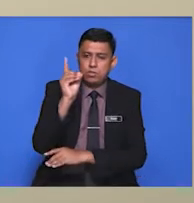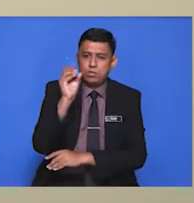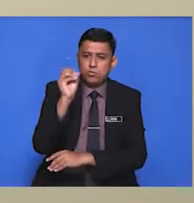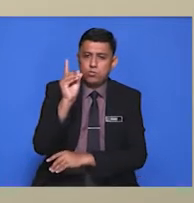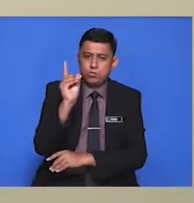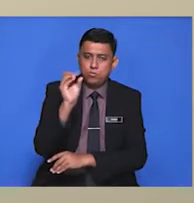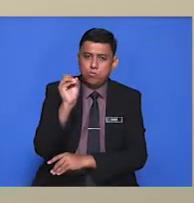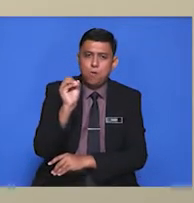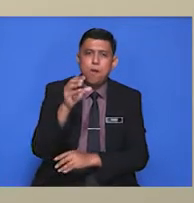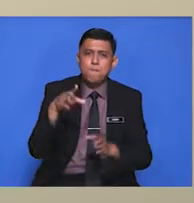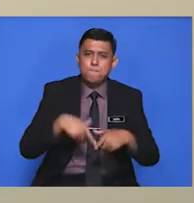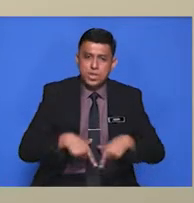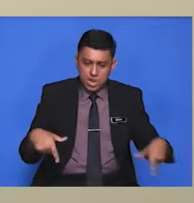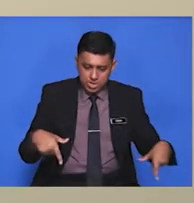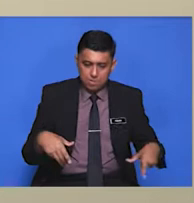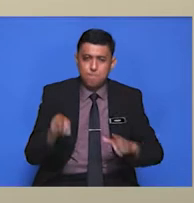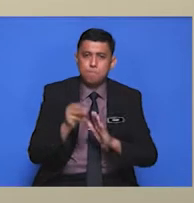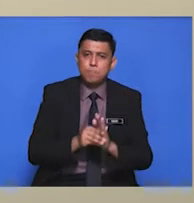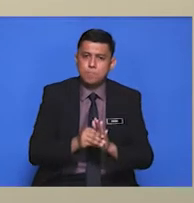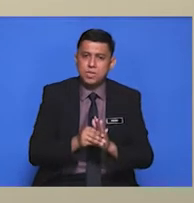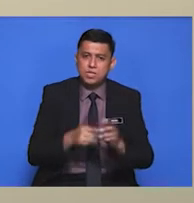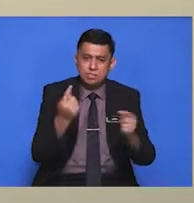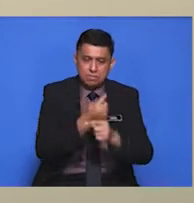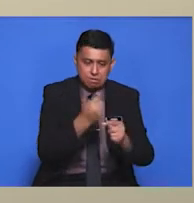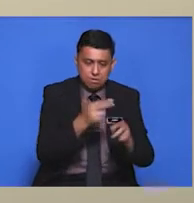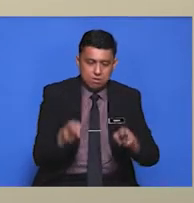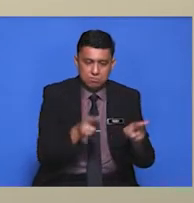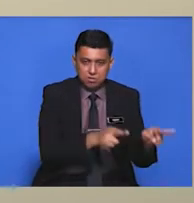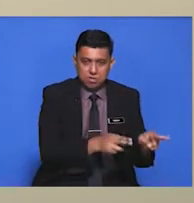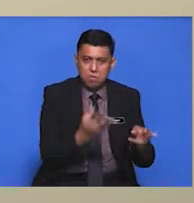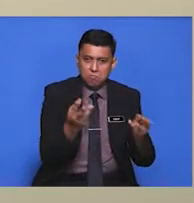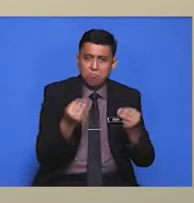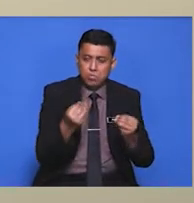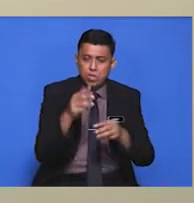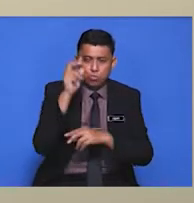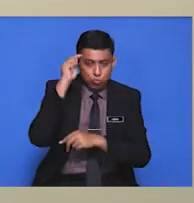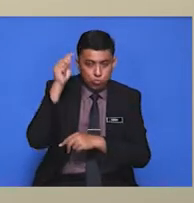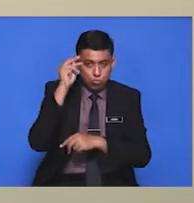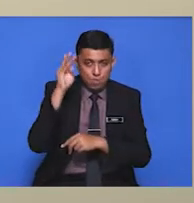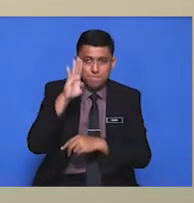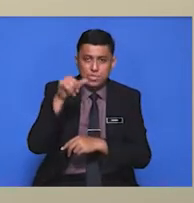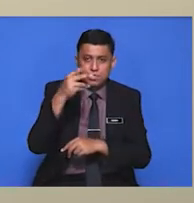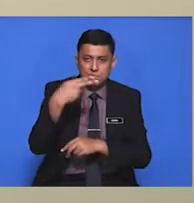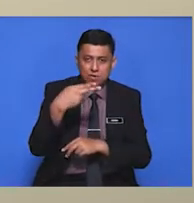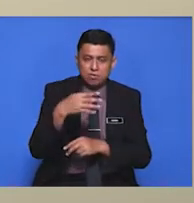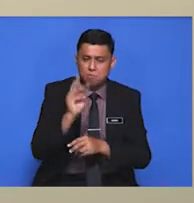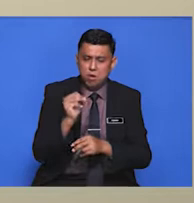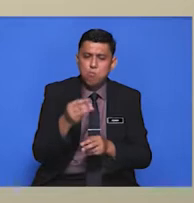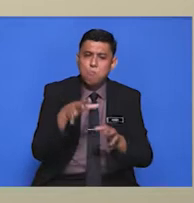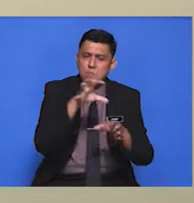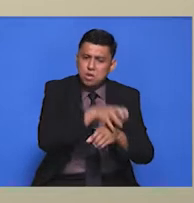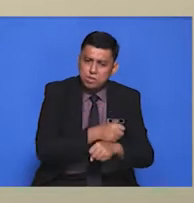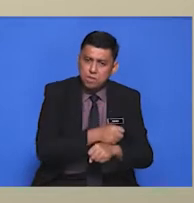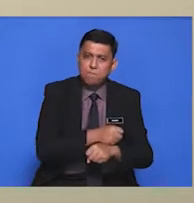rancangan Tuan Binjah yang ingin menakluki Bukit Ungu yang merupakan kawasan tempat tinggal sukunya.